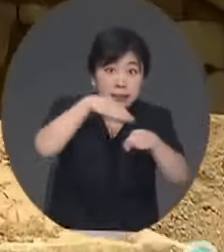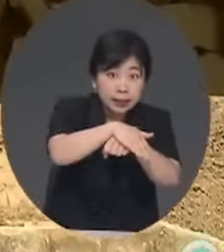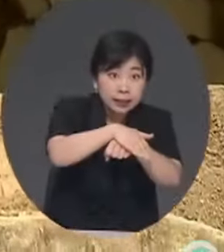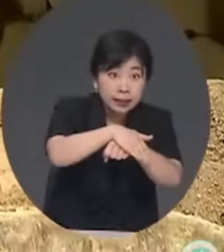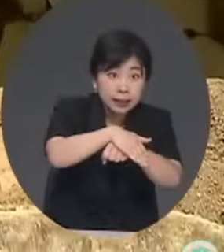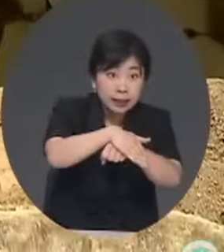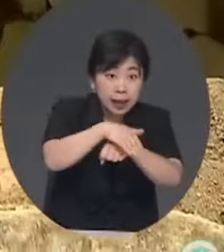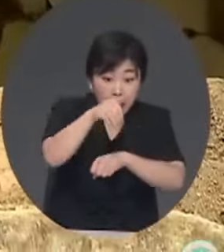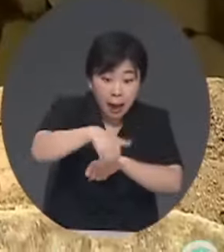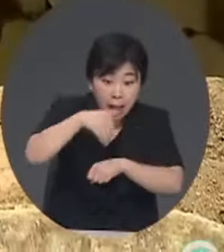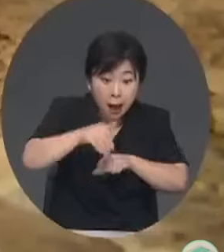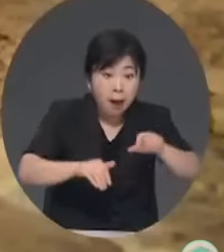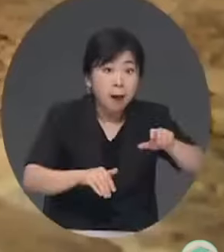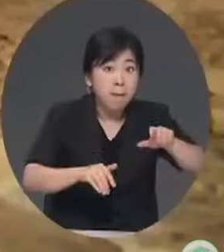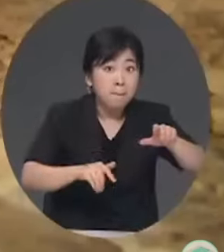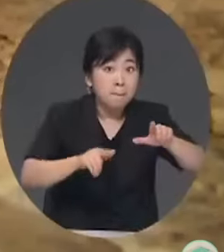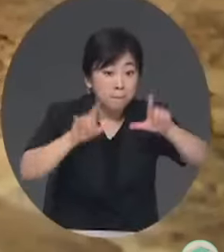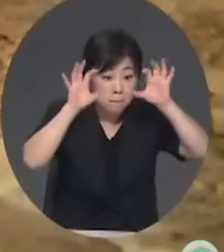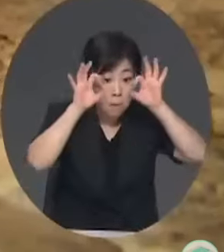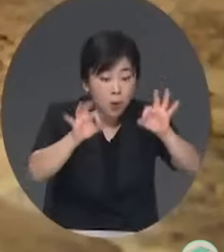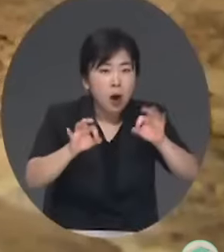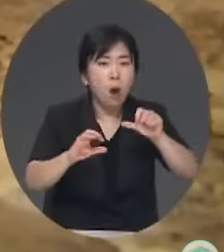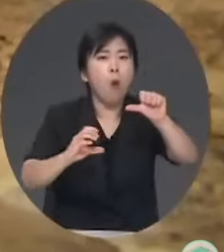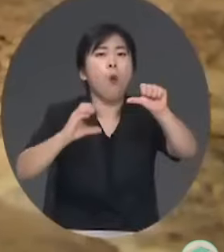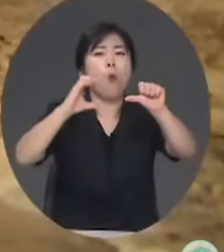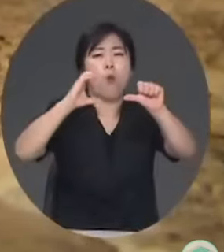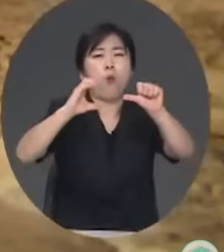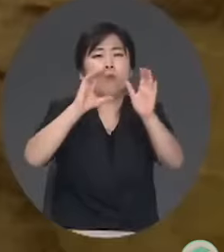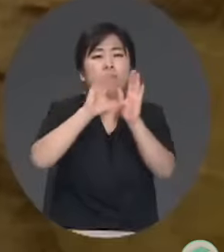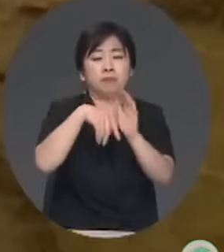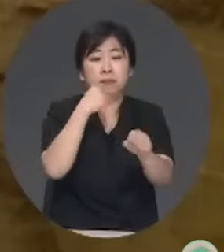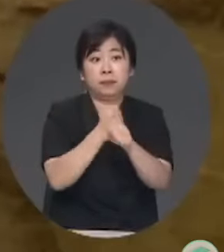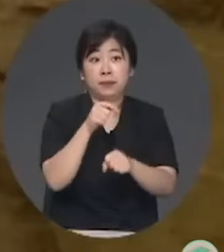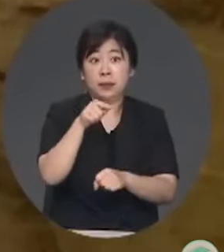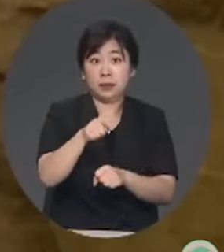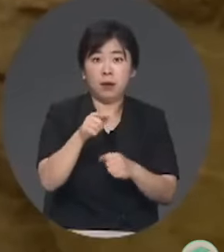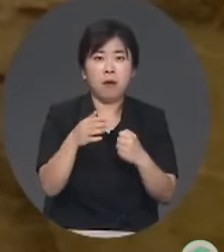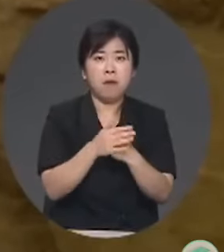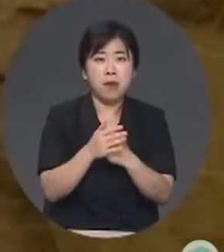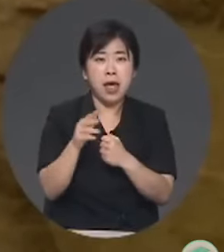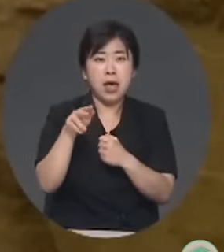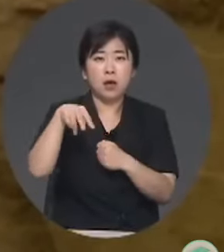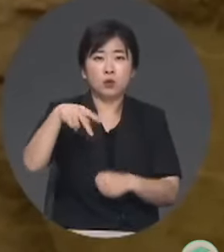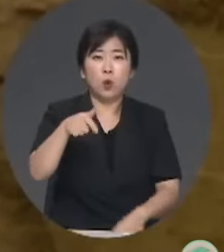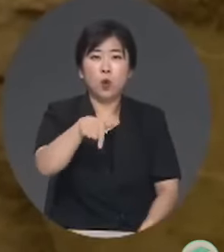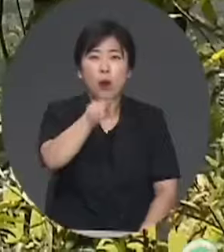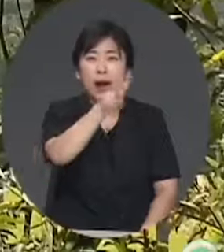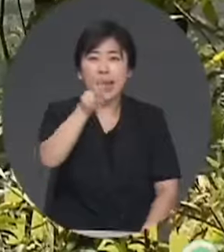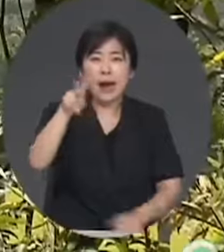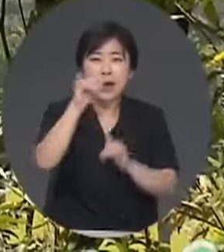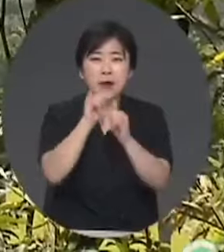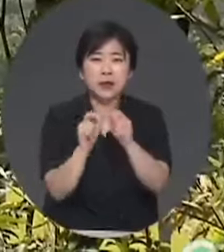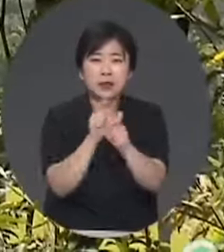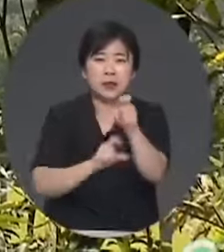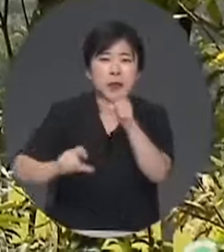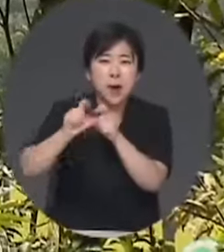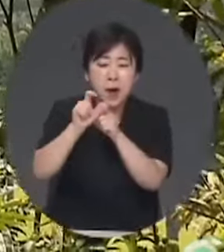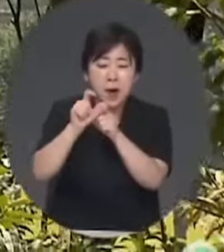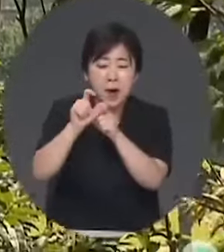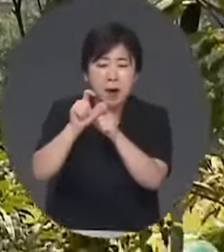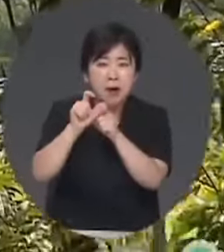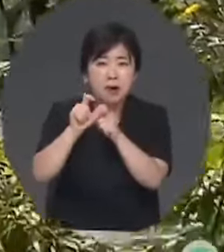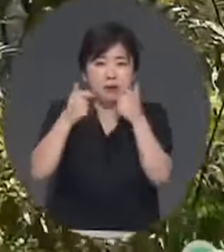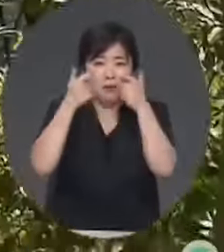5세기 중반에 조성된 것으로 판단돼 소가야의 역사를 25년 정도 앞당겼습니다. 지난해